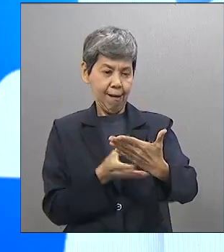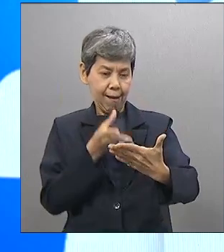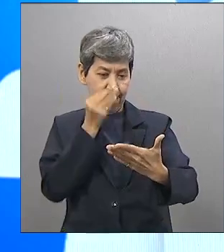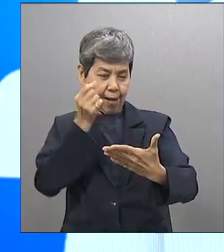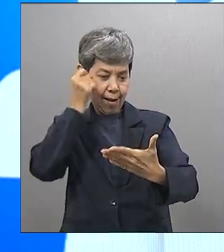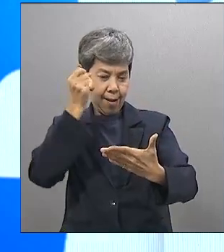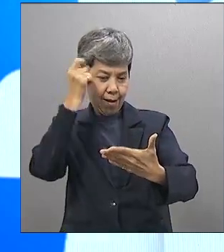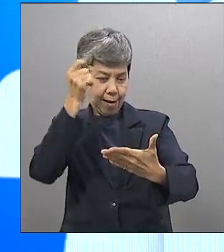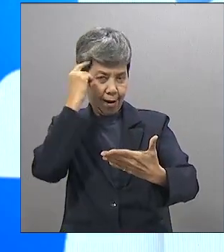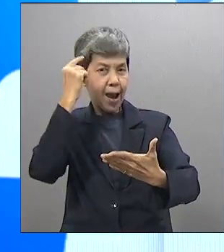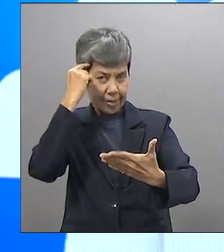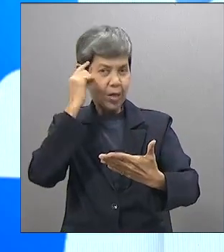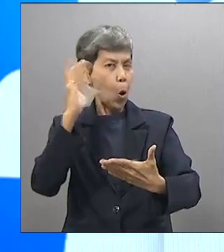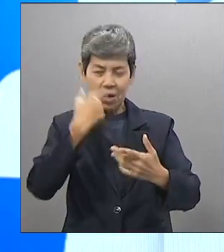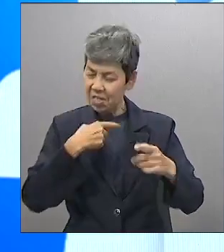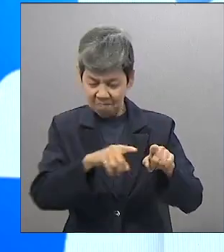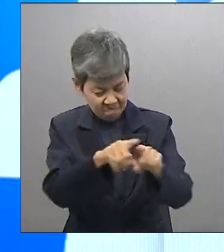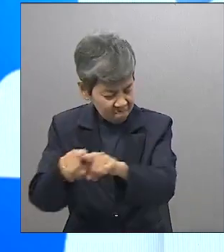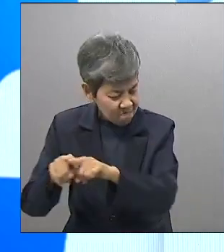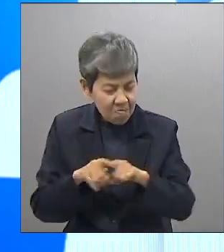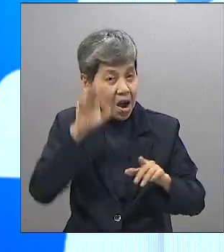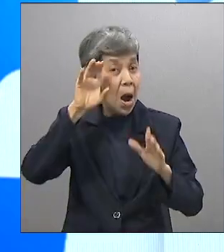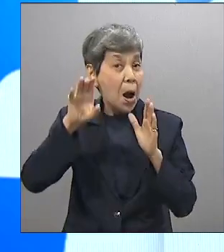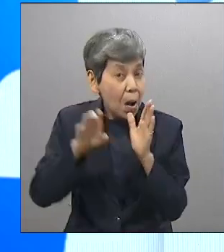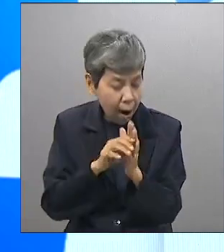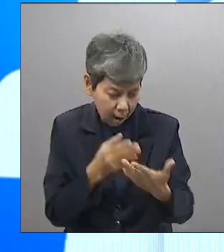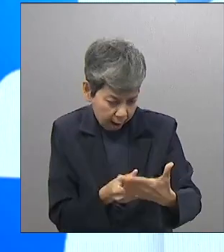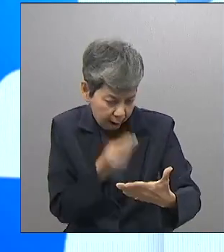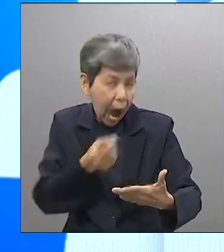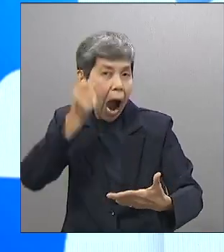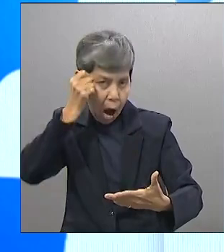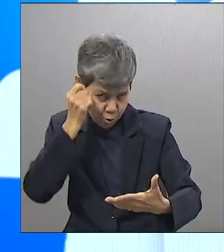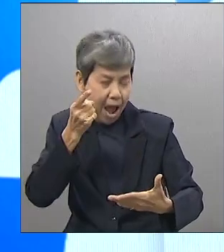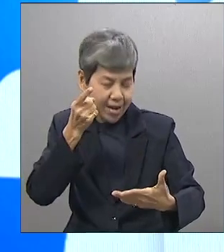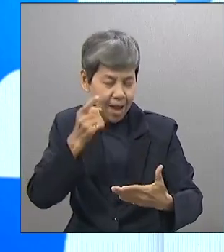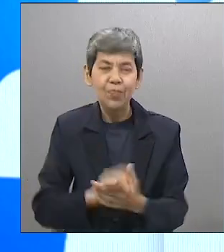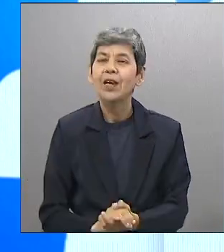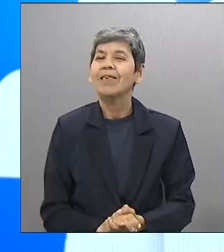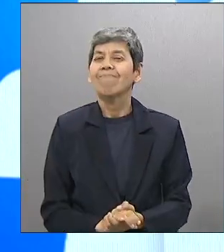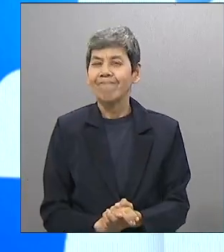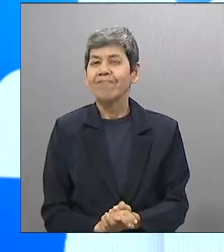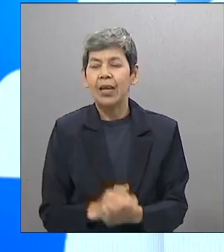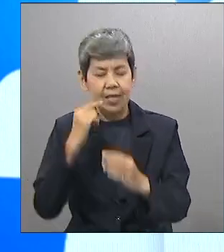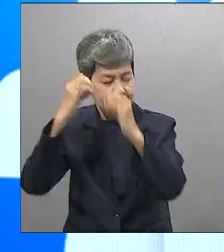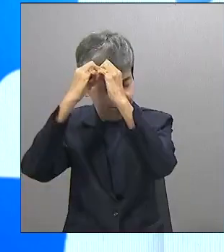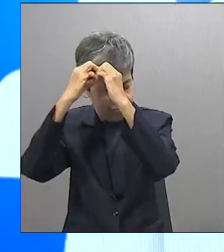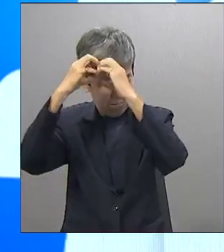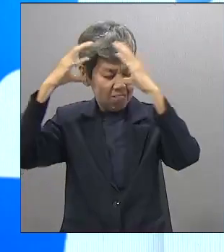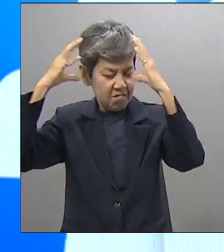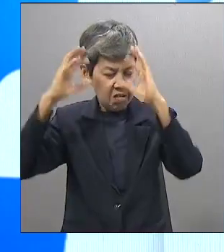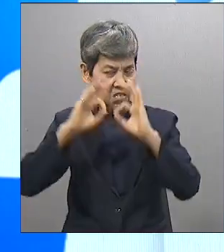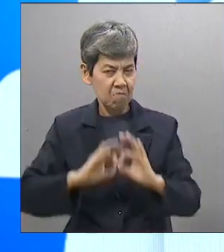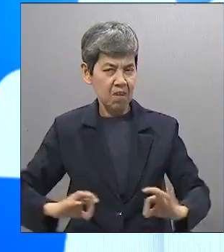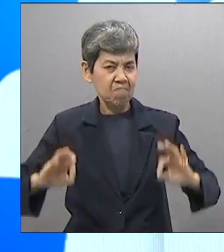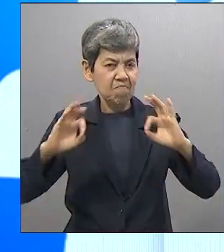ามหมายที่เหนพ้องต้องกทั่วโลกหนึ่ภาพไม่วาใครก็สามารถเข้าใจตรงกันได้ต้องบอกว่าจิตนาการสำคัญ